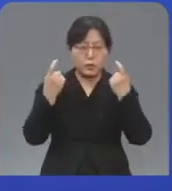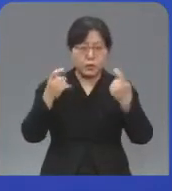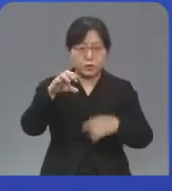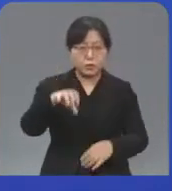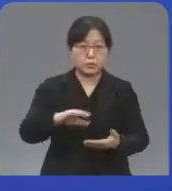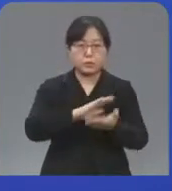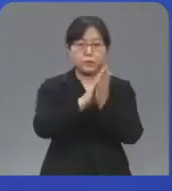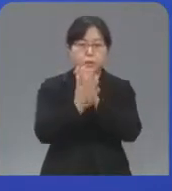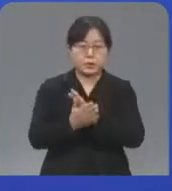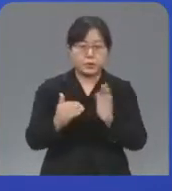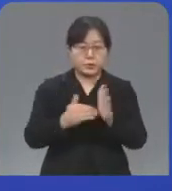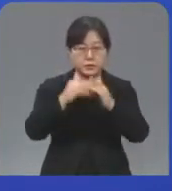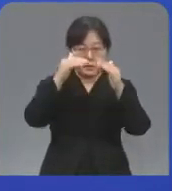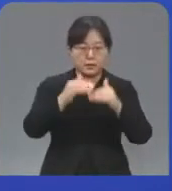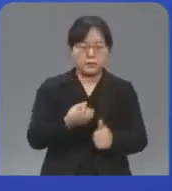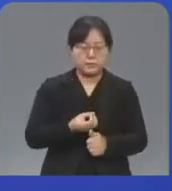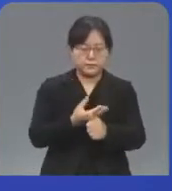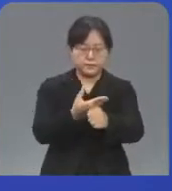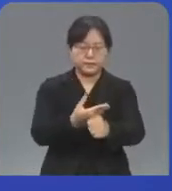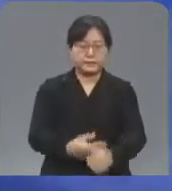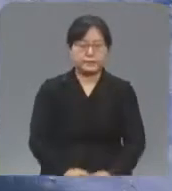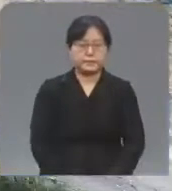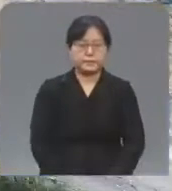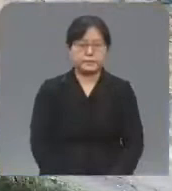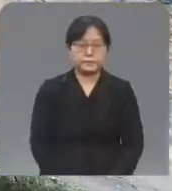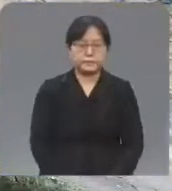탈바꿈했습니다. 정아람 기자의 보도입니다.